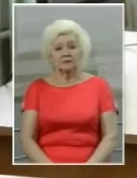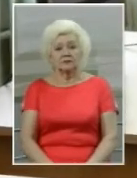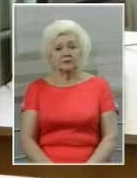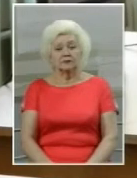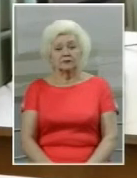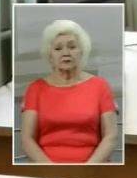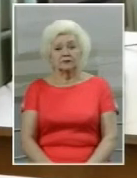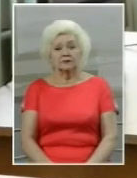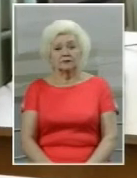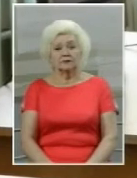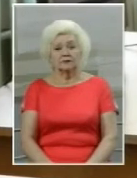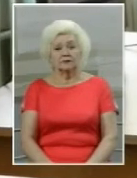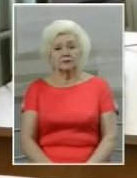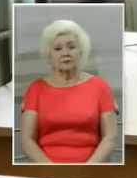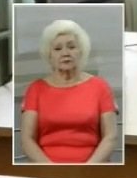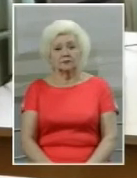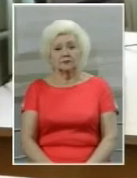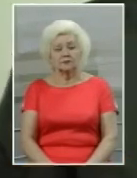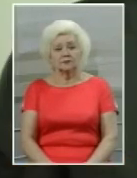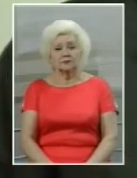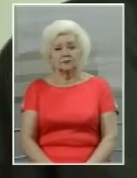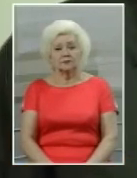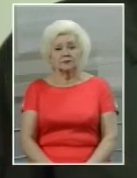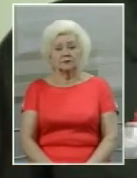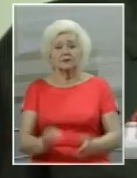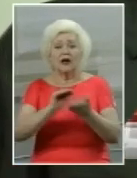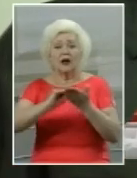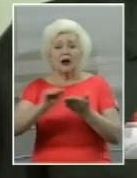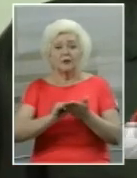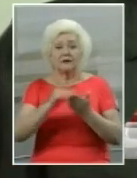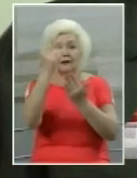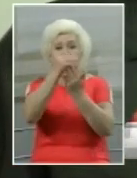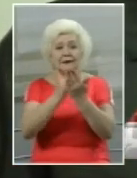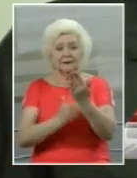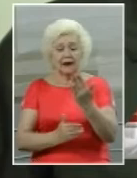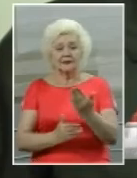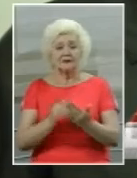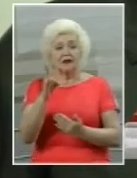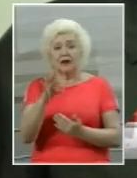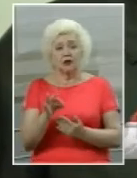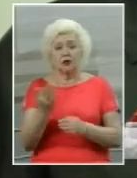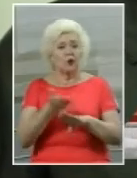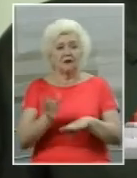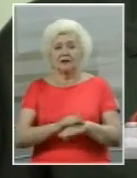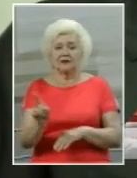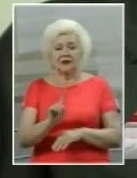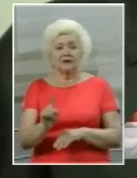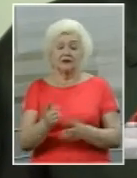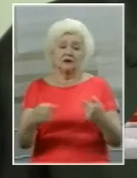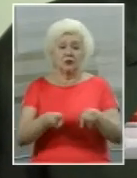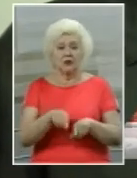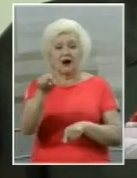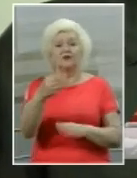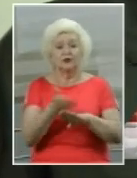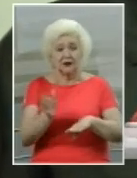проводити? Писали тести Ну, вони не складні, тому, ну, як, вони